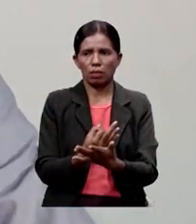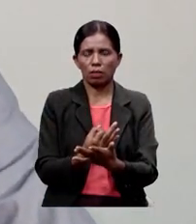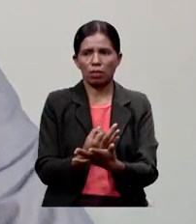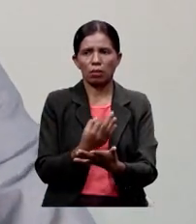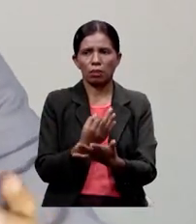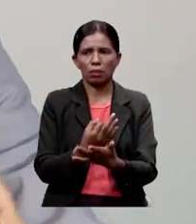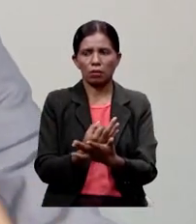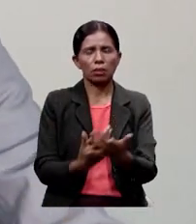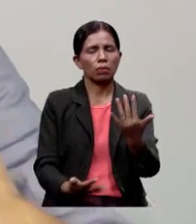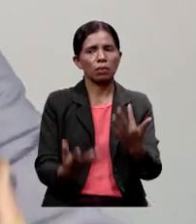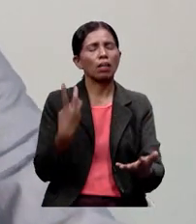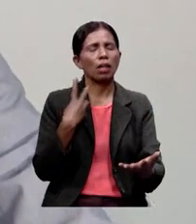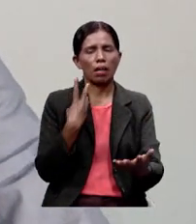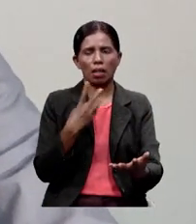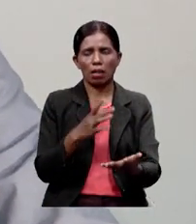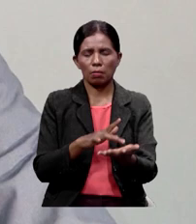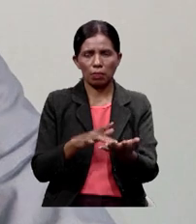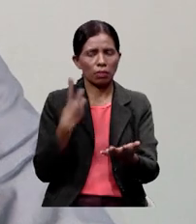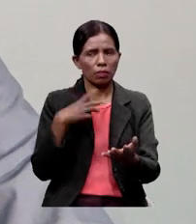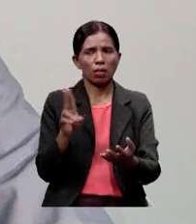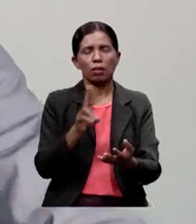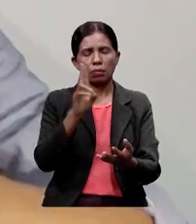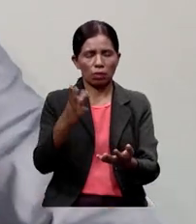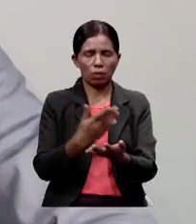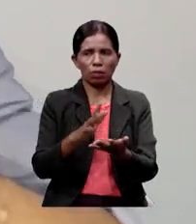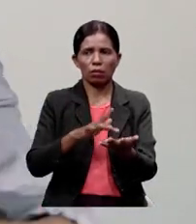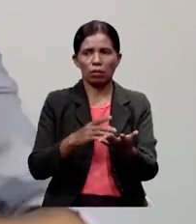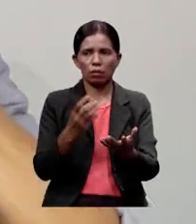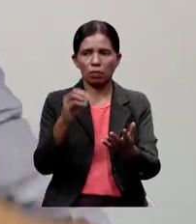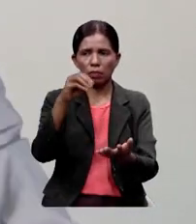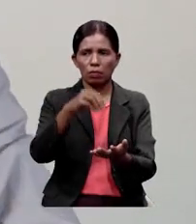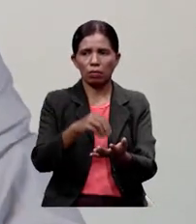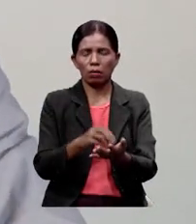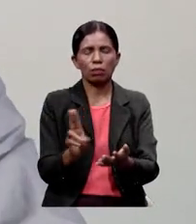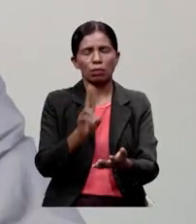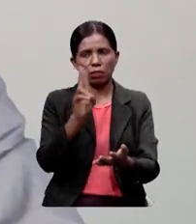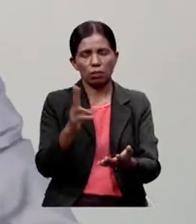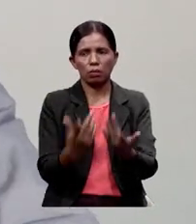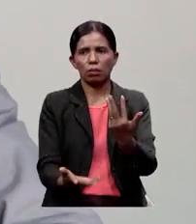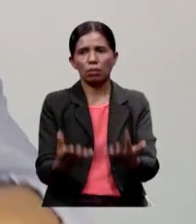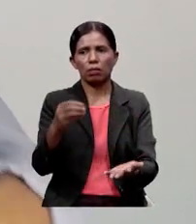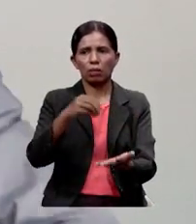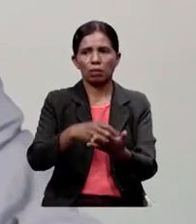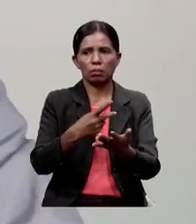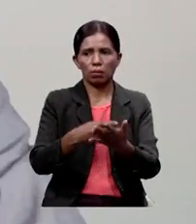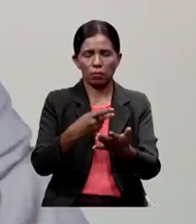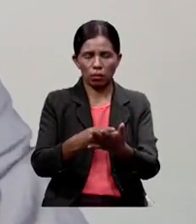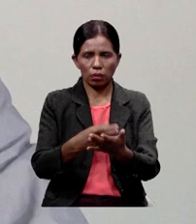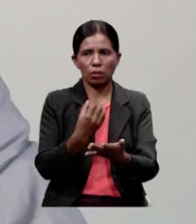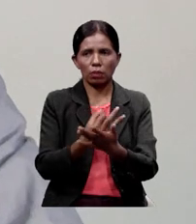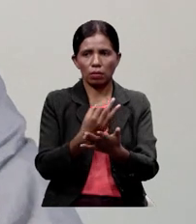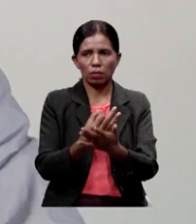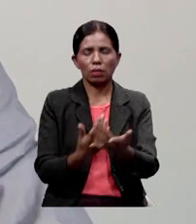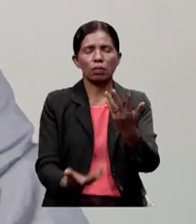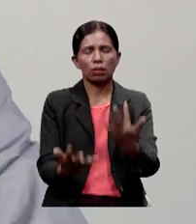ya nebe ai moruk ne ita mai lauza na gasta na osan atu ba sunu mos ita tenke be proposta tan osan par pasunun ni sunu